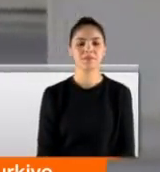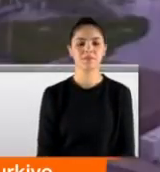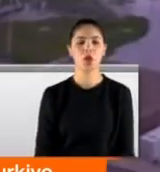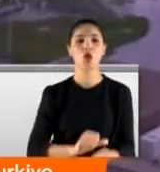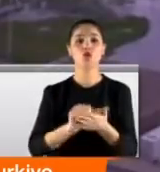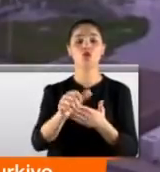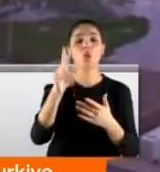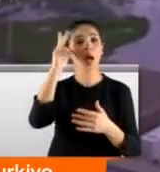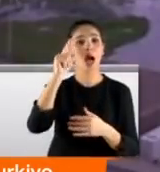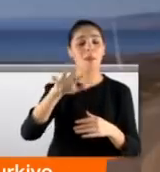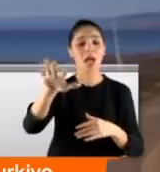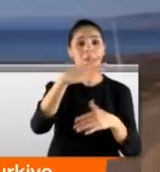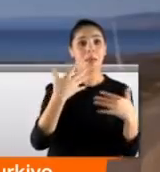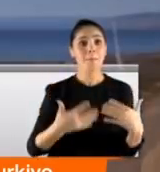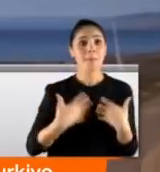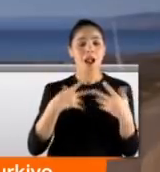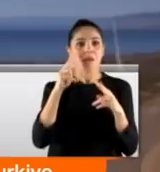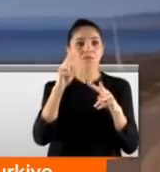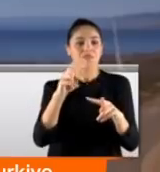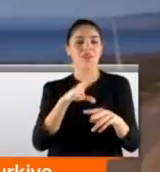Tüm Amerika bu uçuşa kilitlendi.